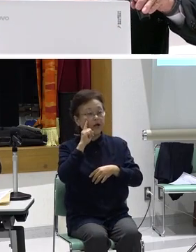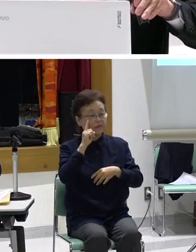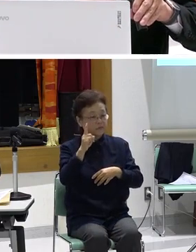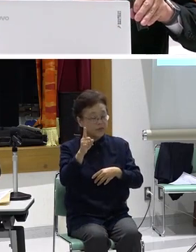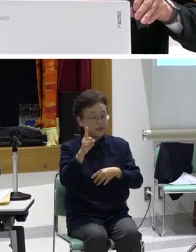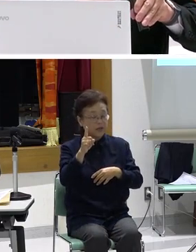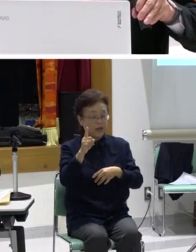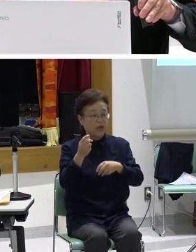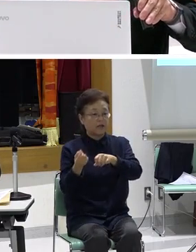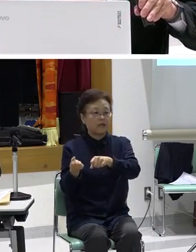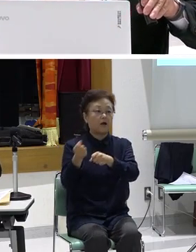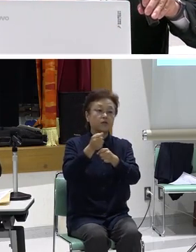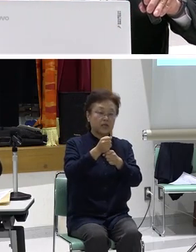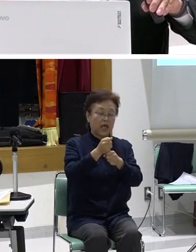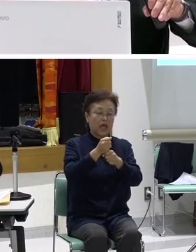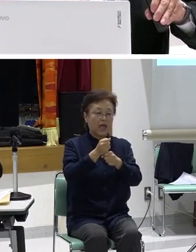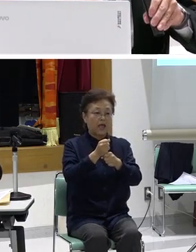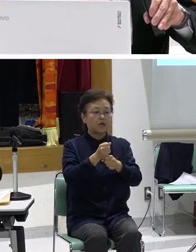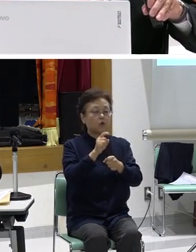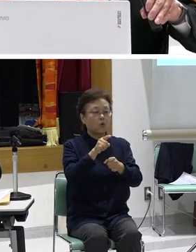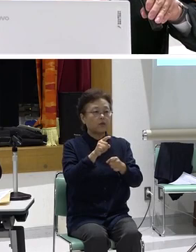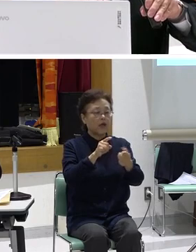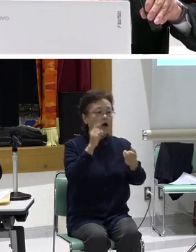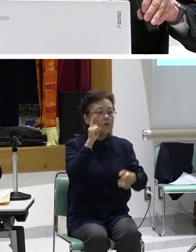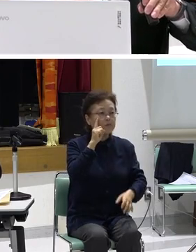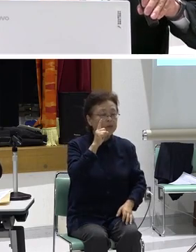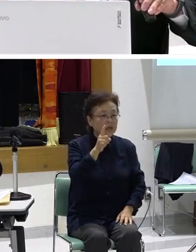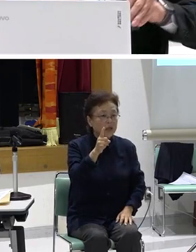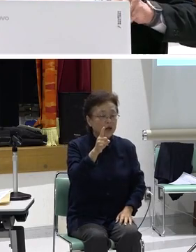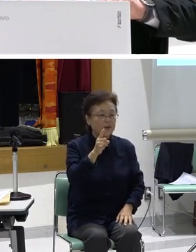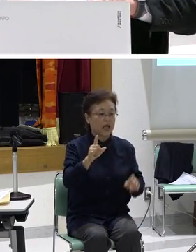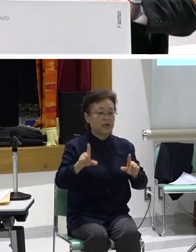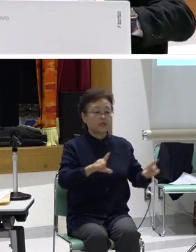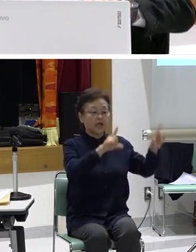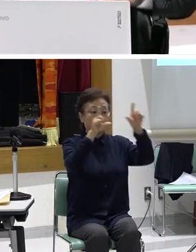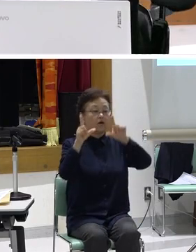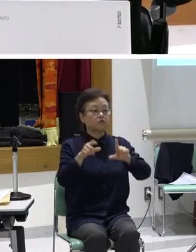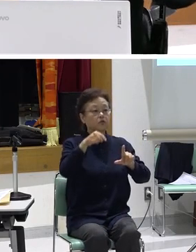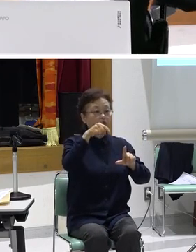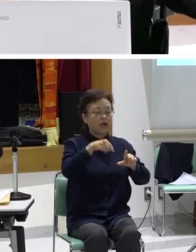中で、こう見えてきた、あるいは普段生活して感じている課題を